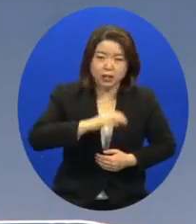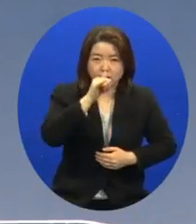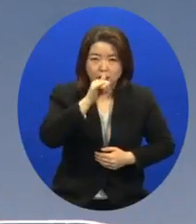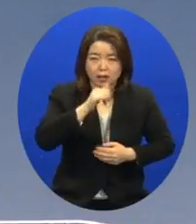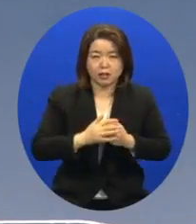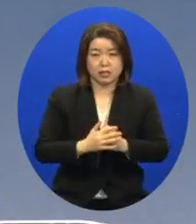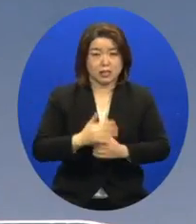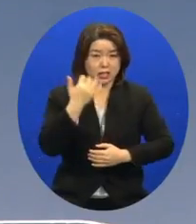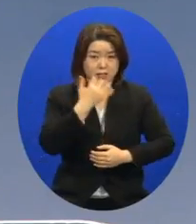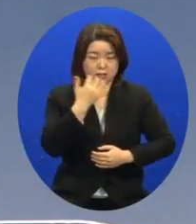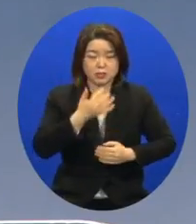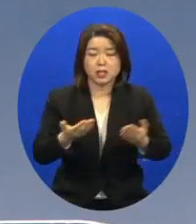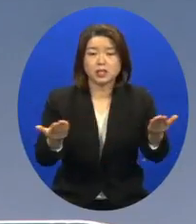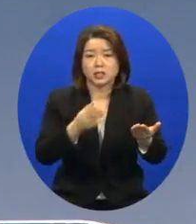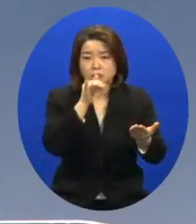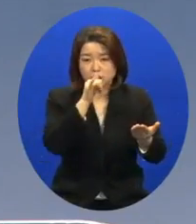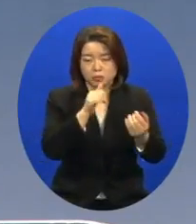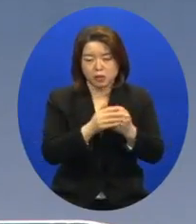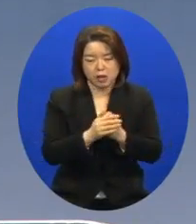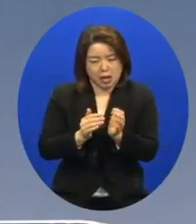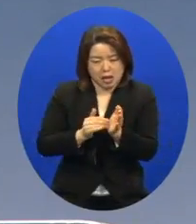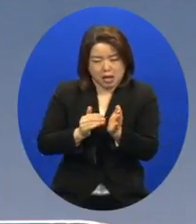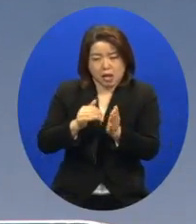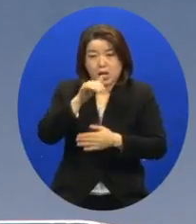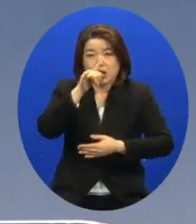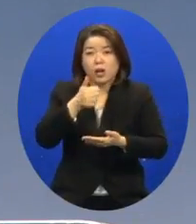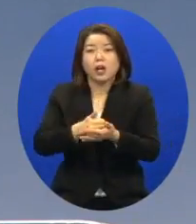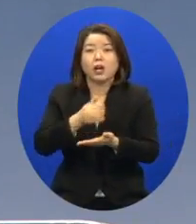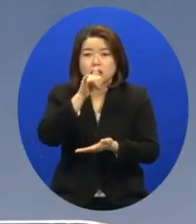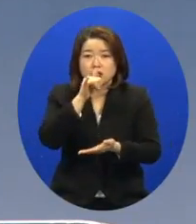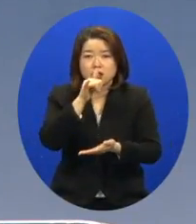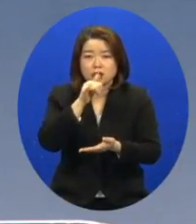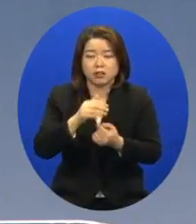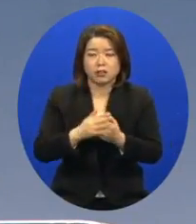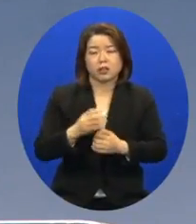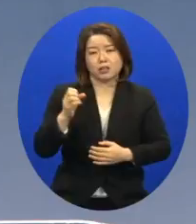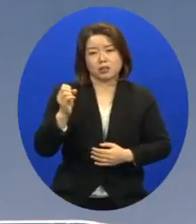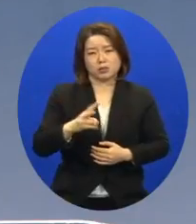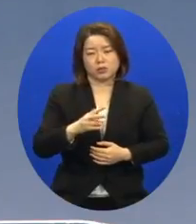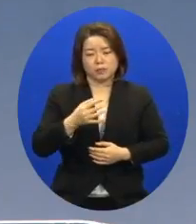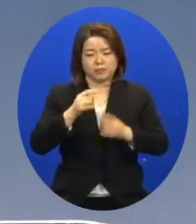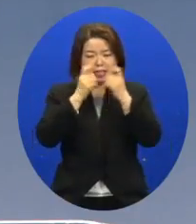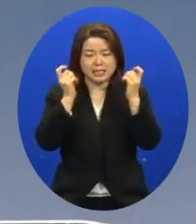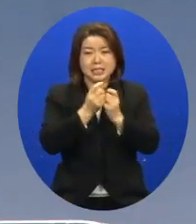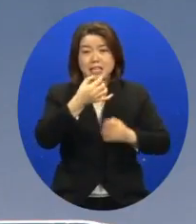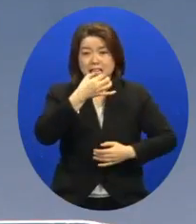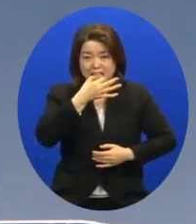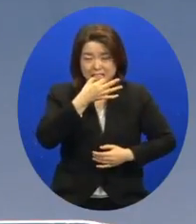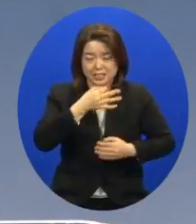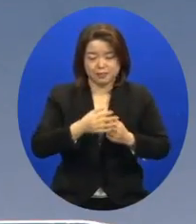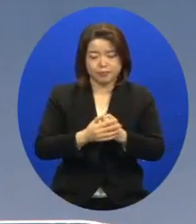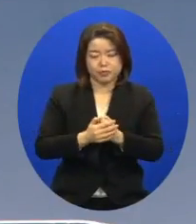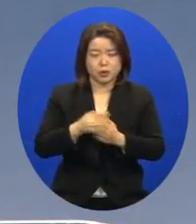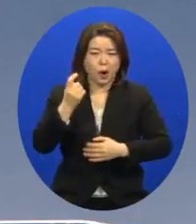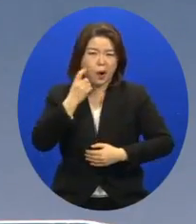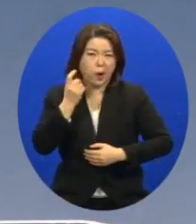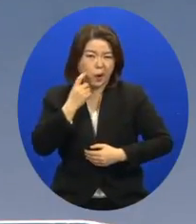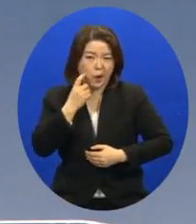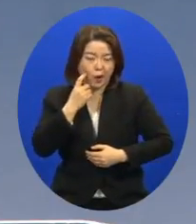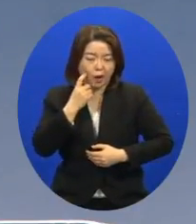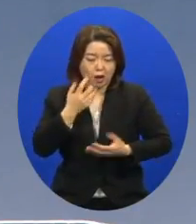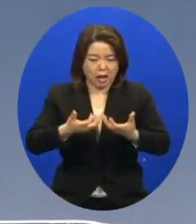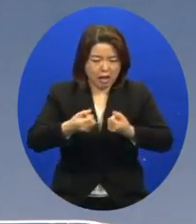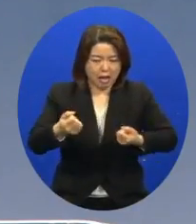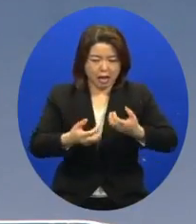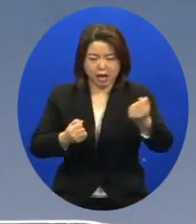음란한 일도 있었고 은밀한 죄 도 있었고 그리고 이기적인 마음 거짓 분열과